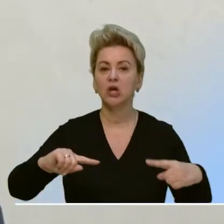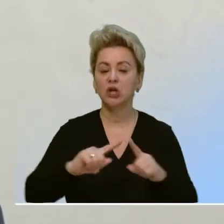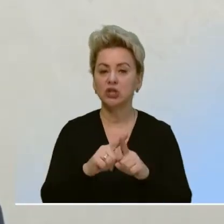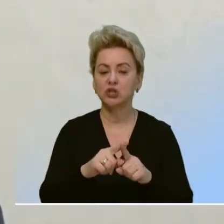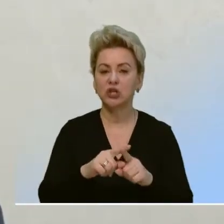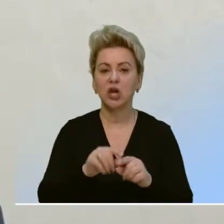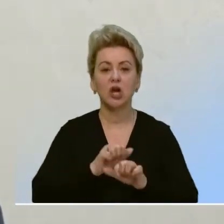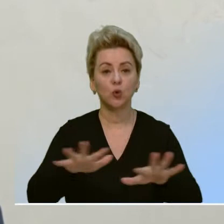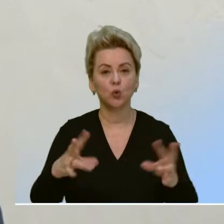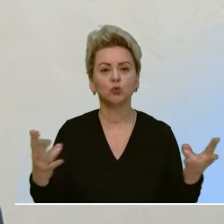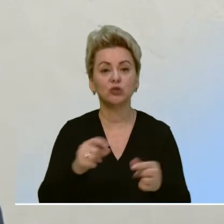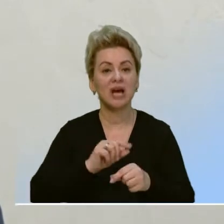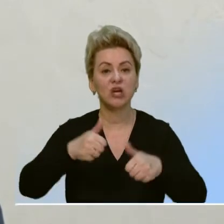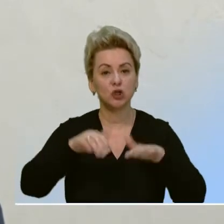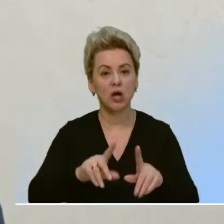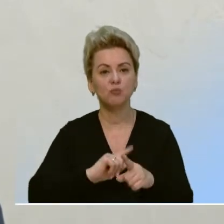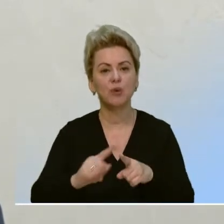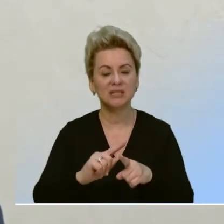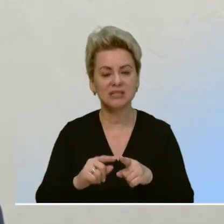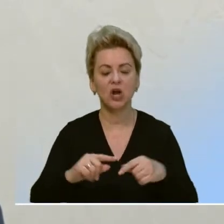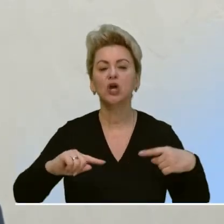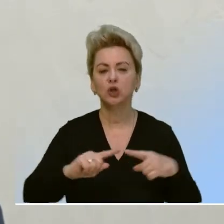надо решать быстро.